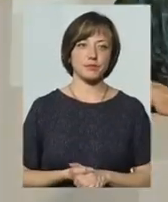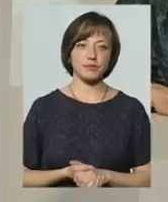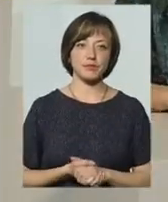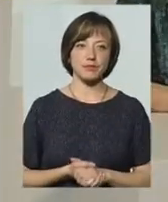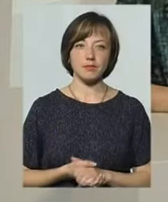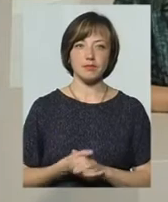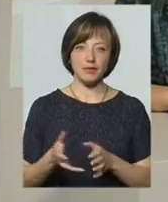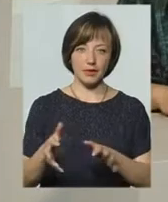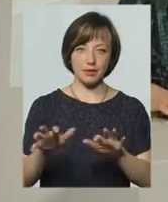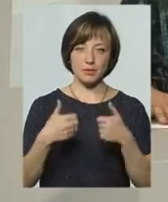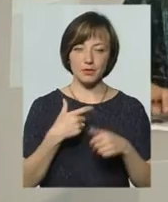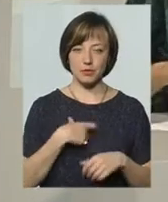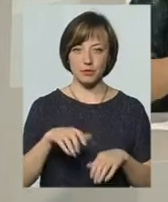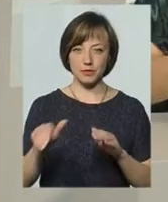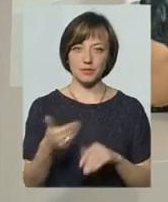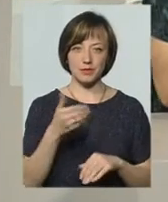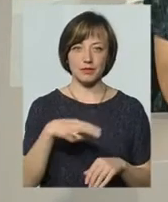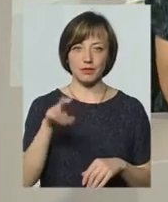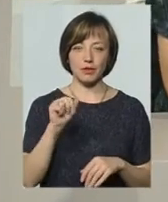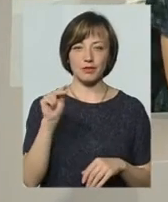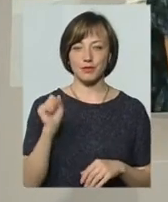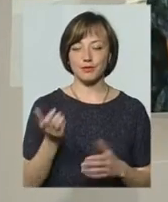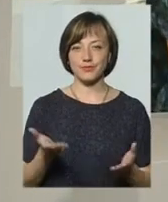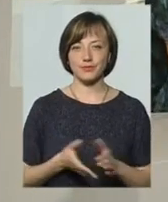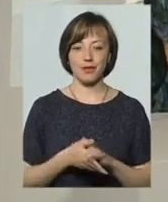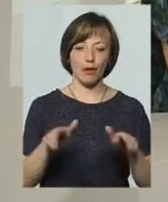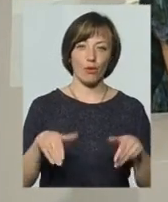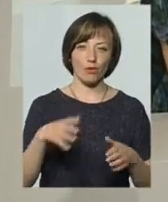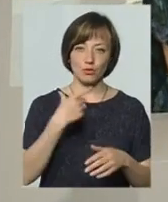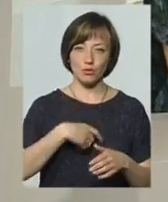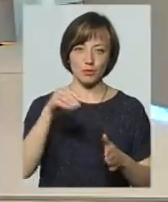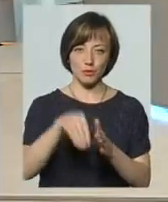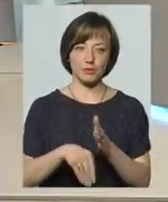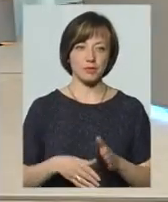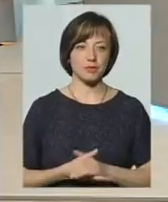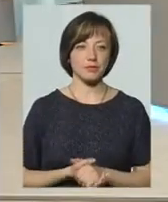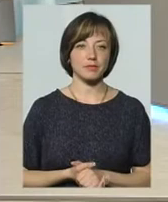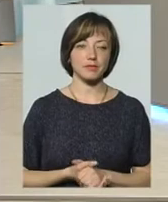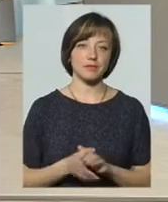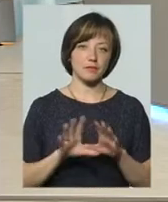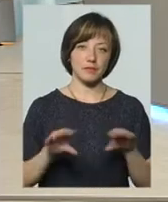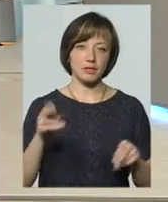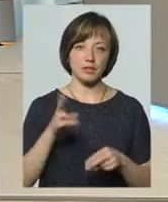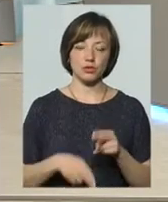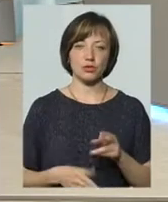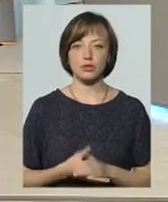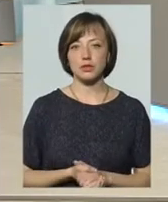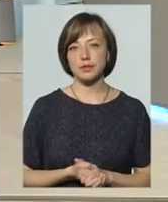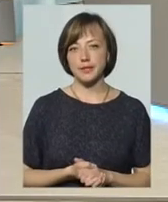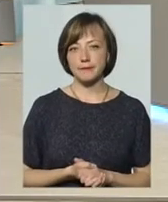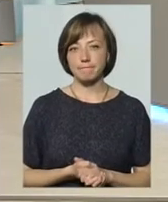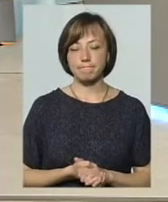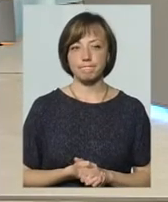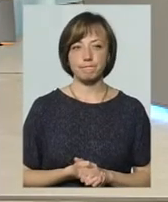до себе десь на дачну ділянку, десь на город, десь в своє обійстя, і на тому все закінчилось. Скажіть, будь